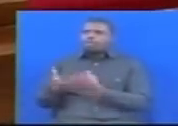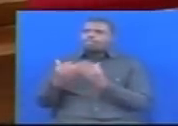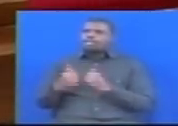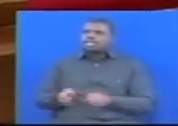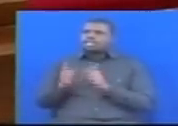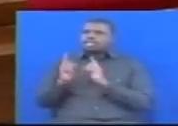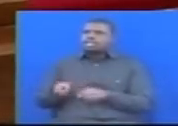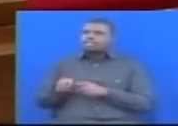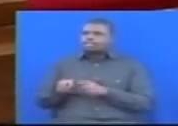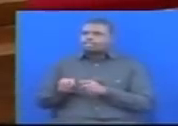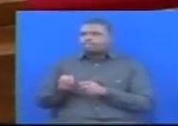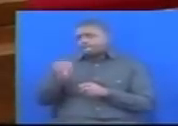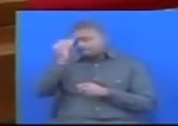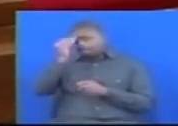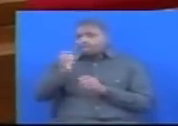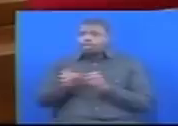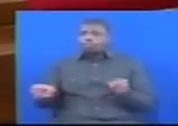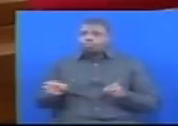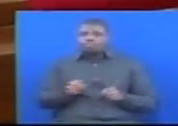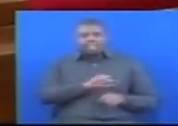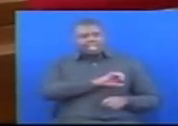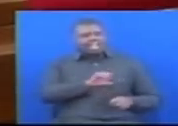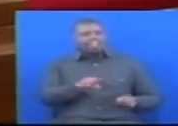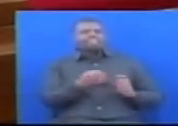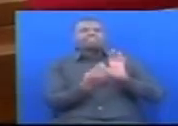walimu wa elimu maalum nchini ni walimu